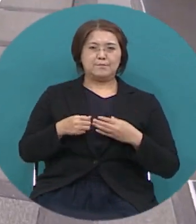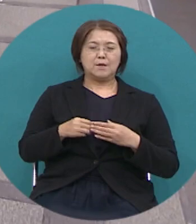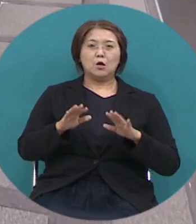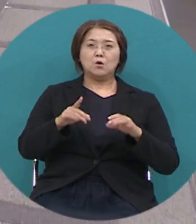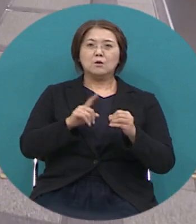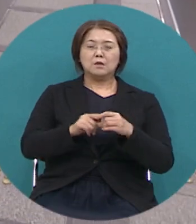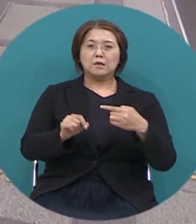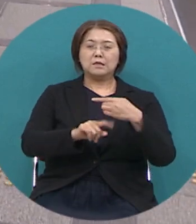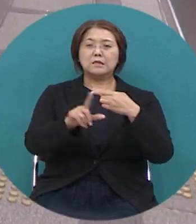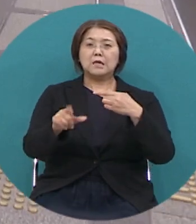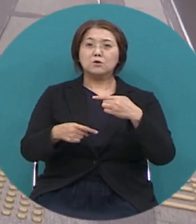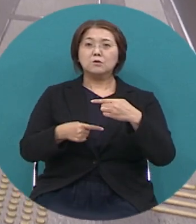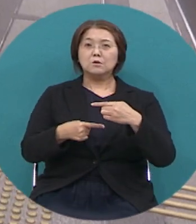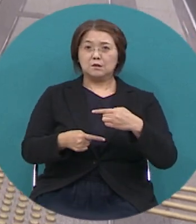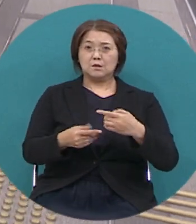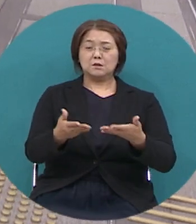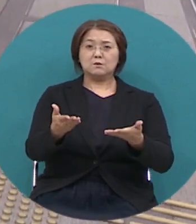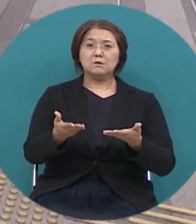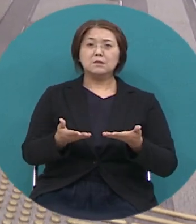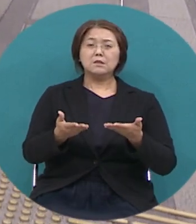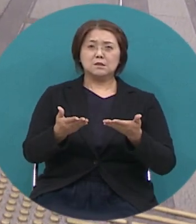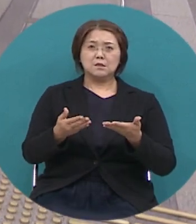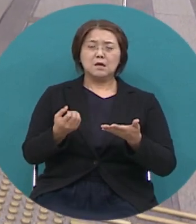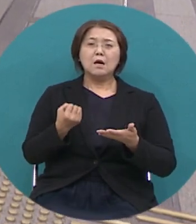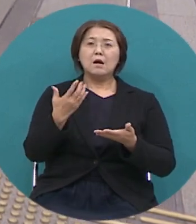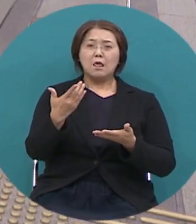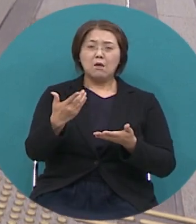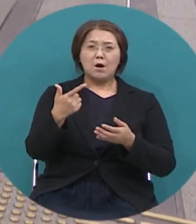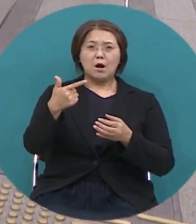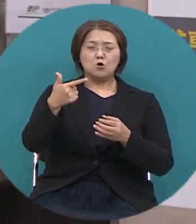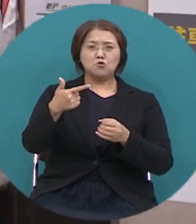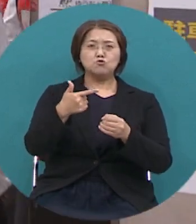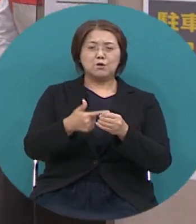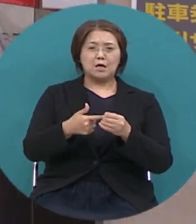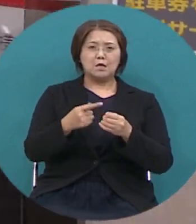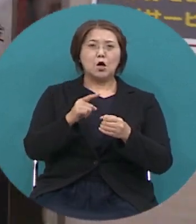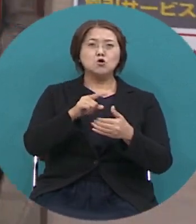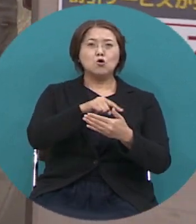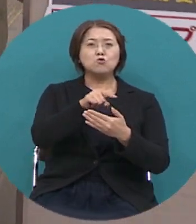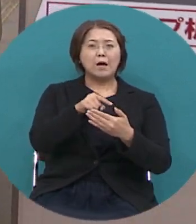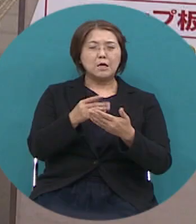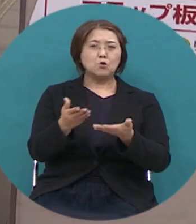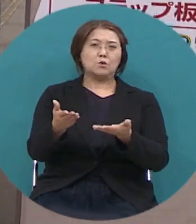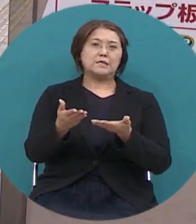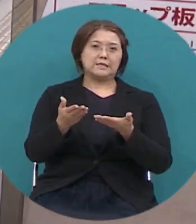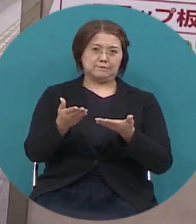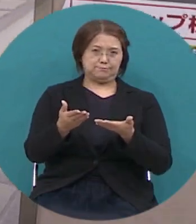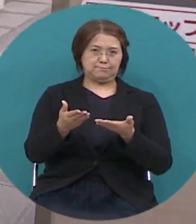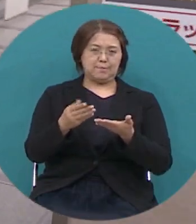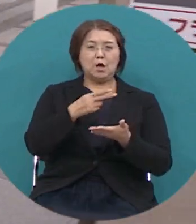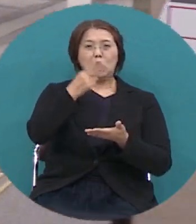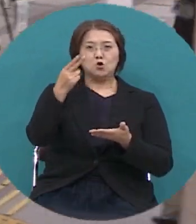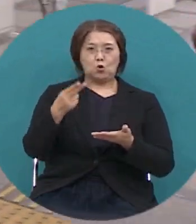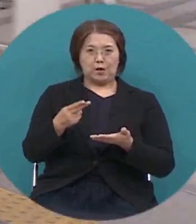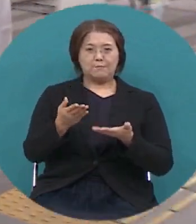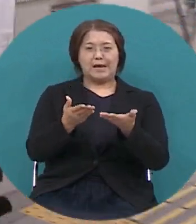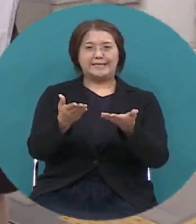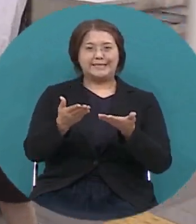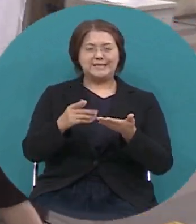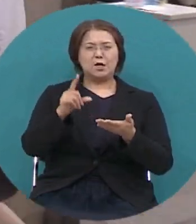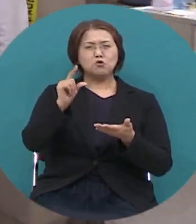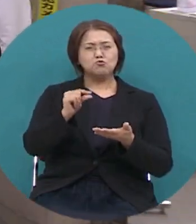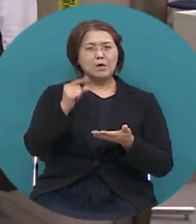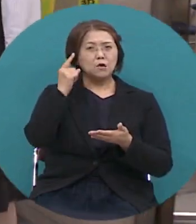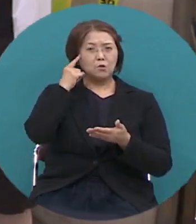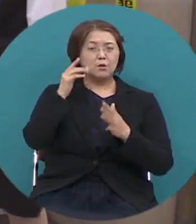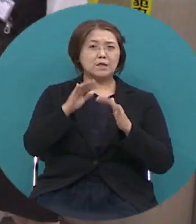今年1月1日に起きた令和6年能登半島地震は、富山は地震が少ないと思っていた県